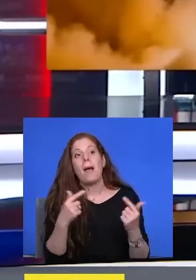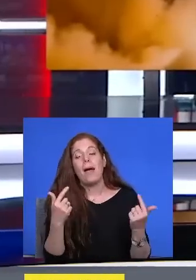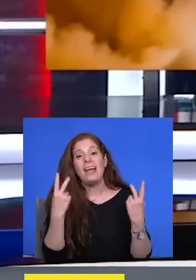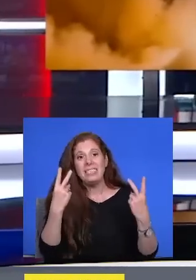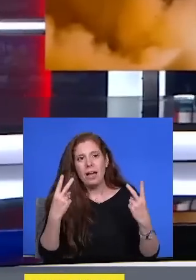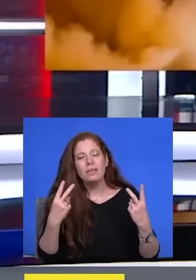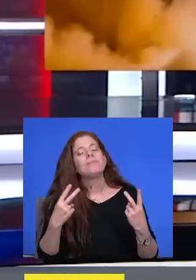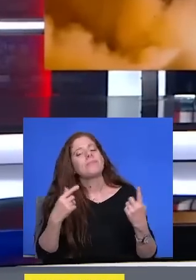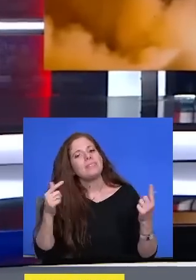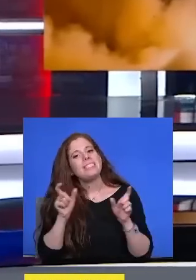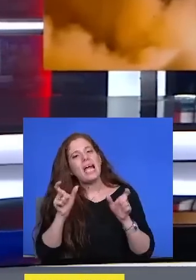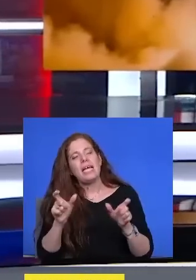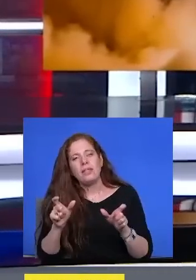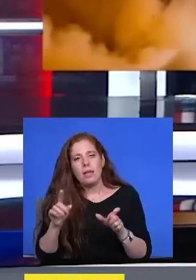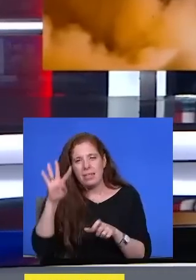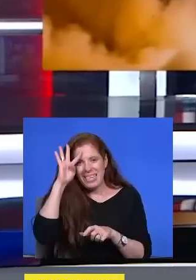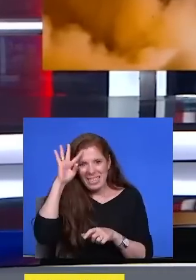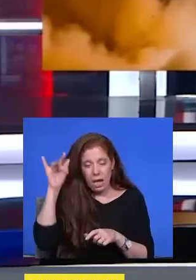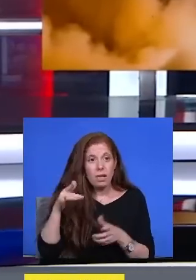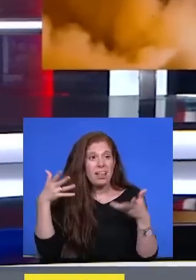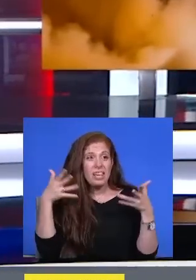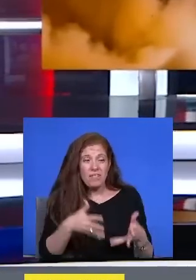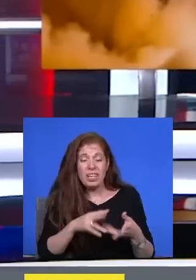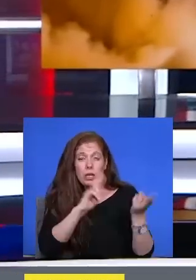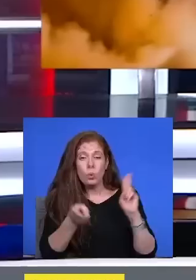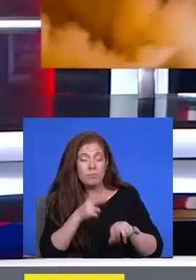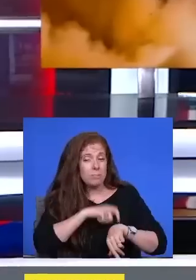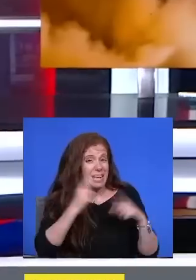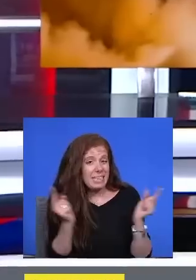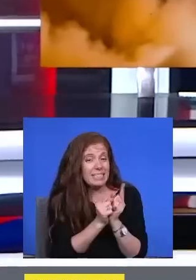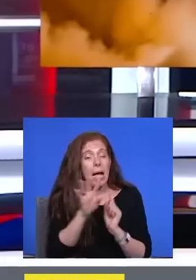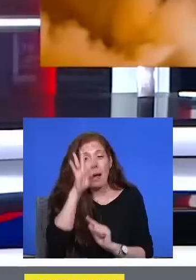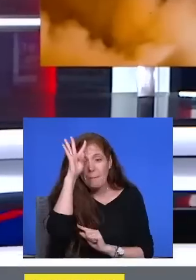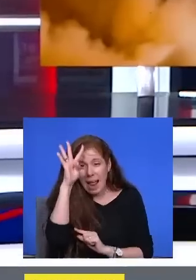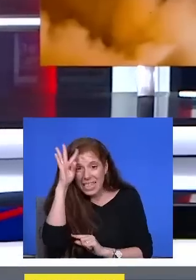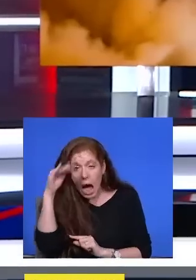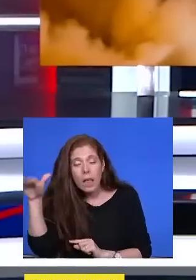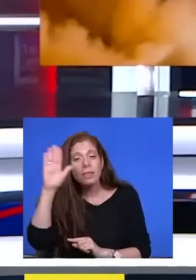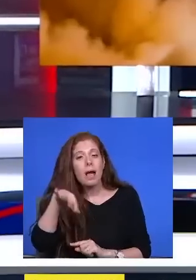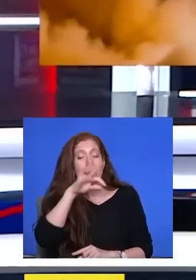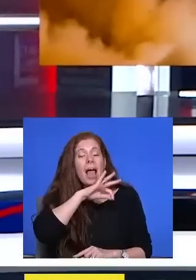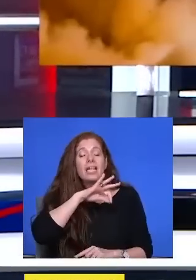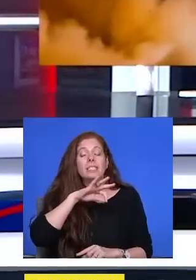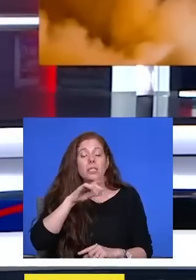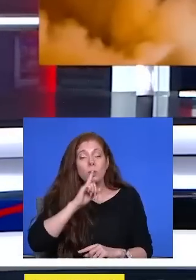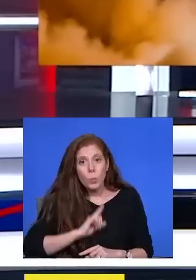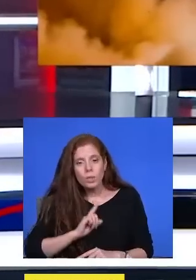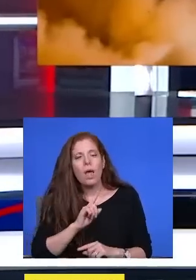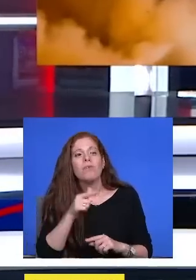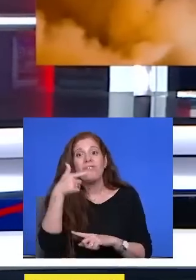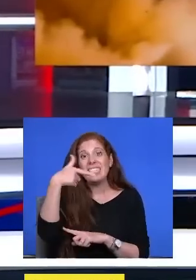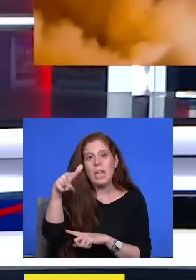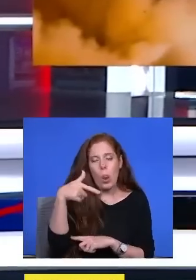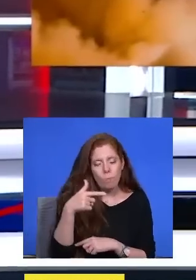יכולות מתקדמות, הקפת כדור הארץ בזמן קצר גם מעל איראן, גם מעל סוריה, וצילום בכל תנאי. איתי בלומנטל, כתבנו